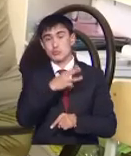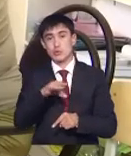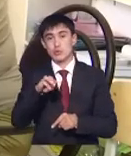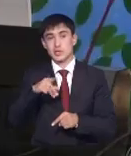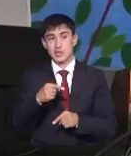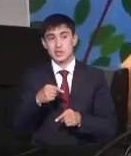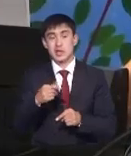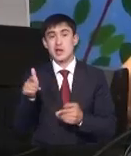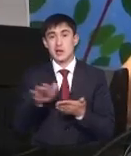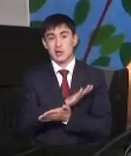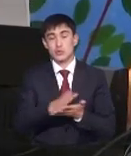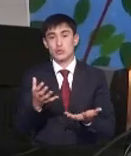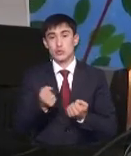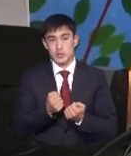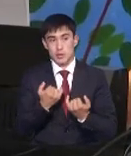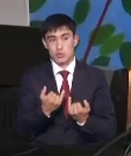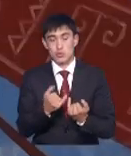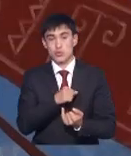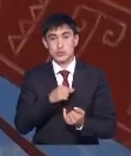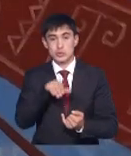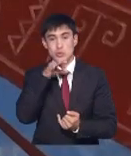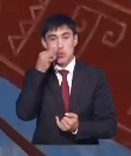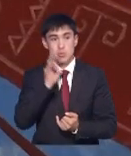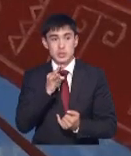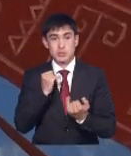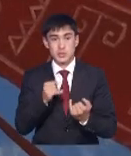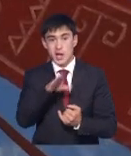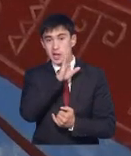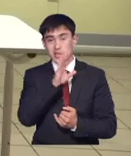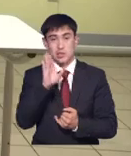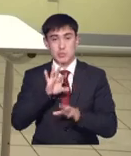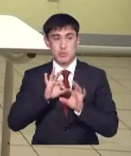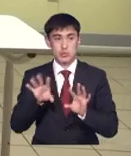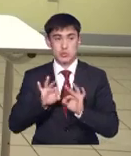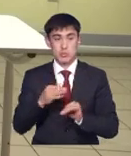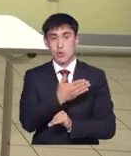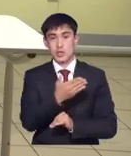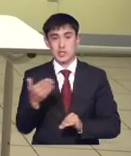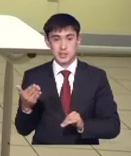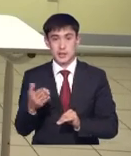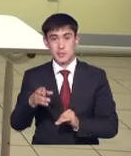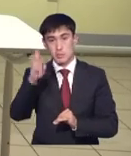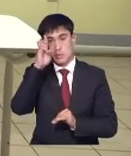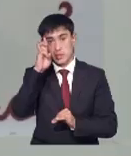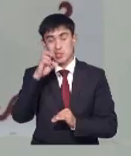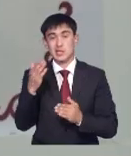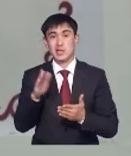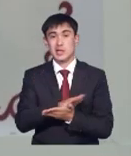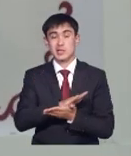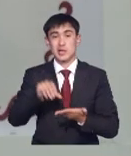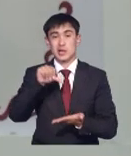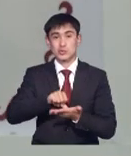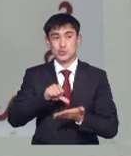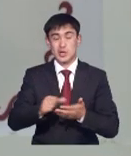шамасында грант ұтып алған. Ал бүгінде өз тәжірибесін мұндағы аналармен бөлісіп, оларды да мемлекеттік грантқа